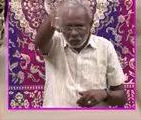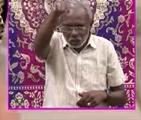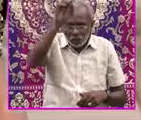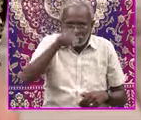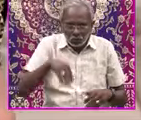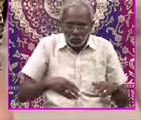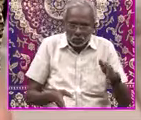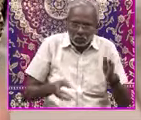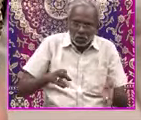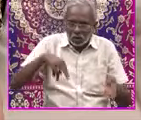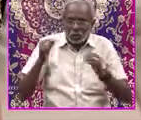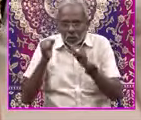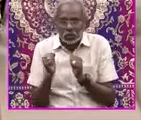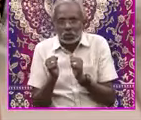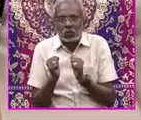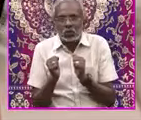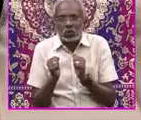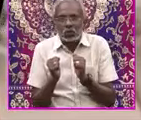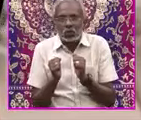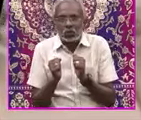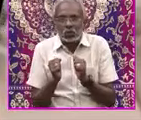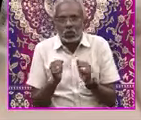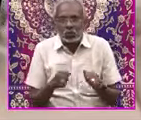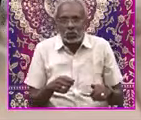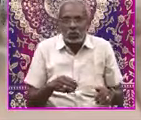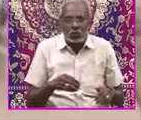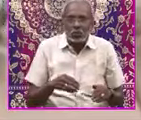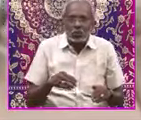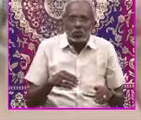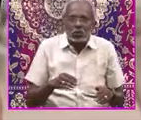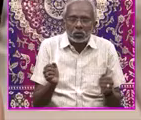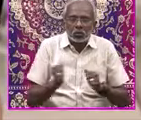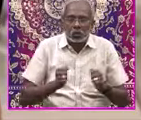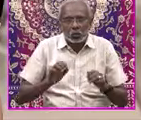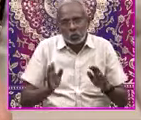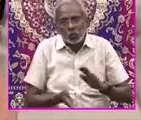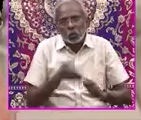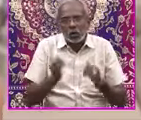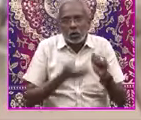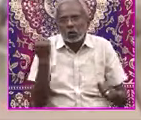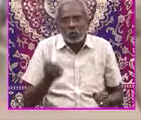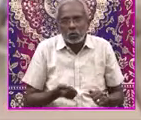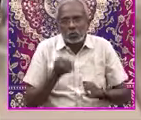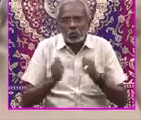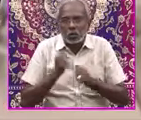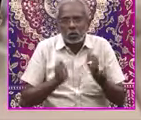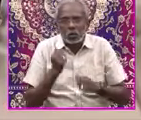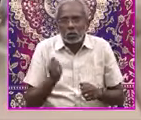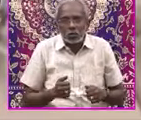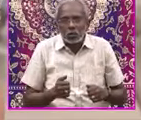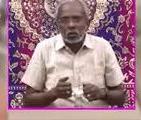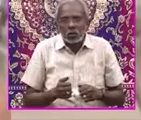பின்னாடி போய் ஒளிஞ்சுக்கிறாங்க. இப்ப வழிவர் சிலர் அப்படின்னா நடுங்கி ஓடுறாங்க, கூட்டத்தை விட்டு அந்த போர்க்களத்திலே நிக்கிறது